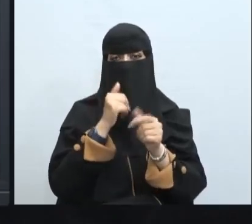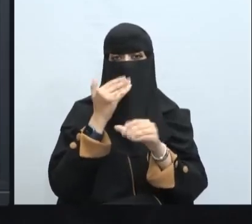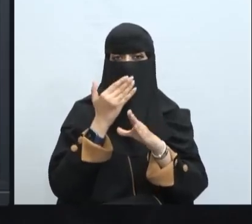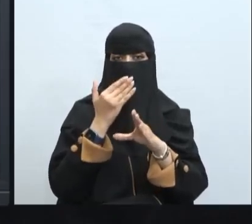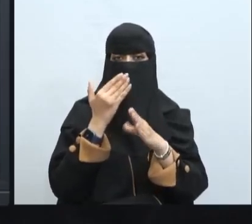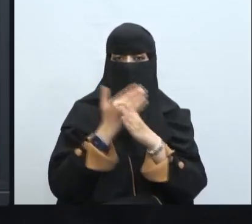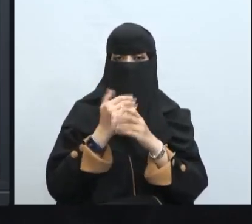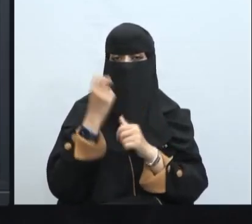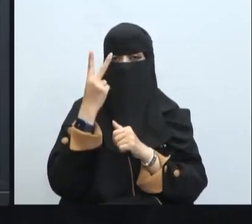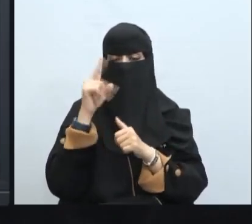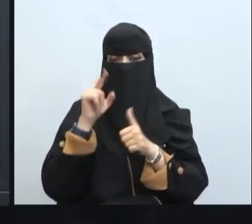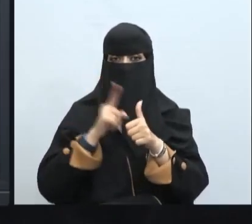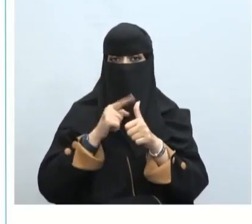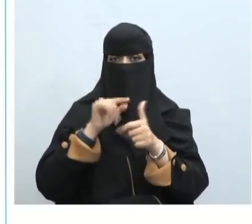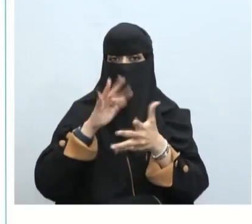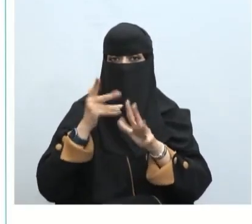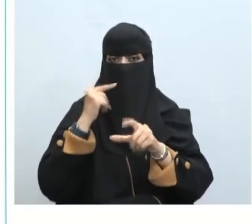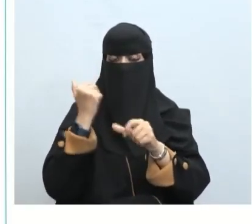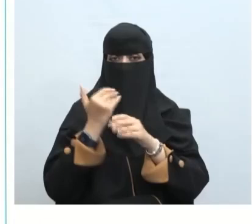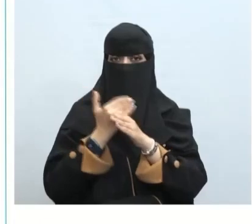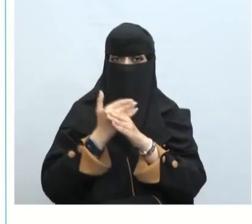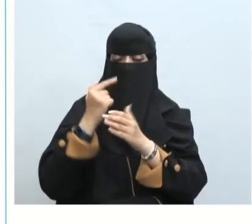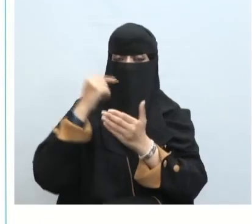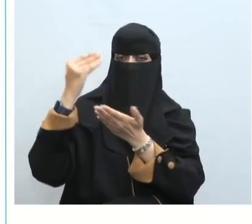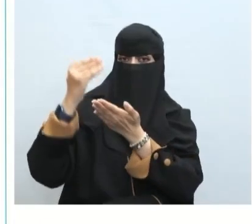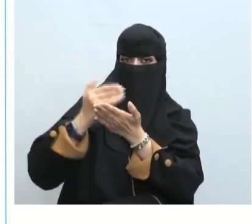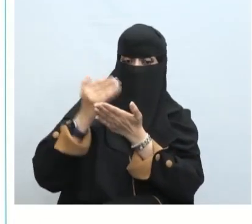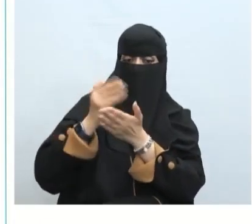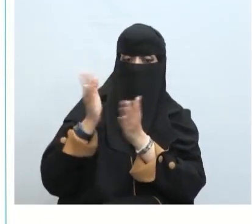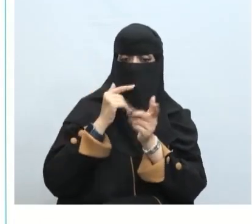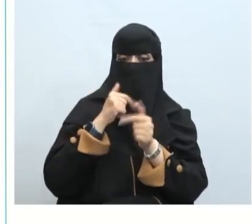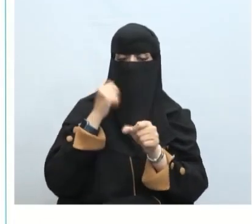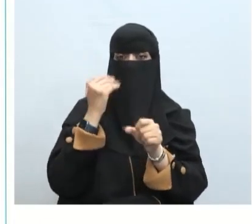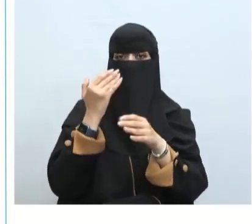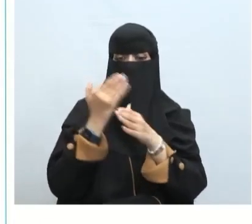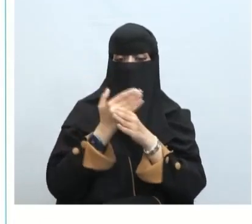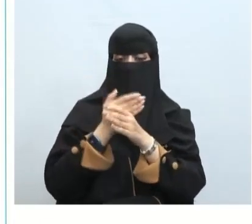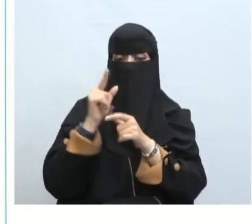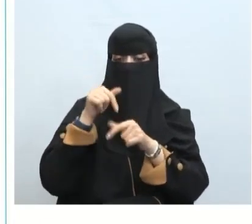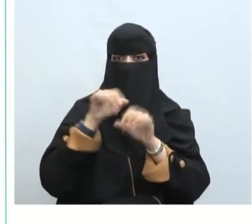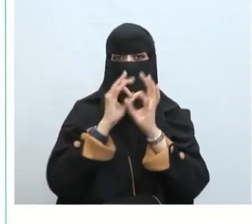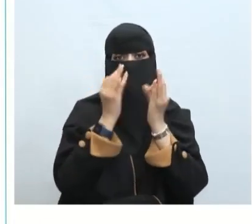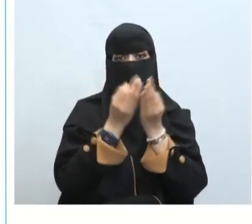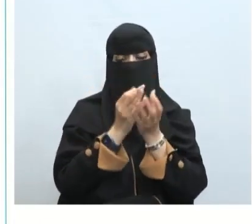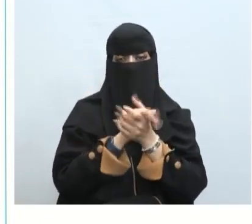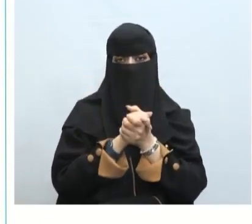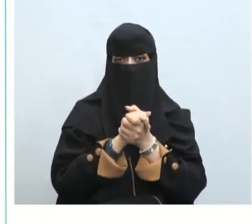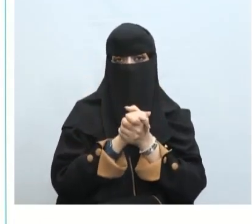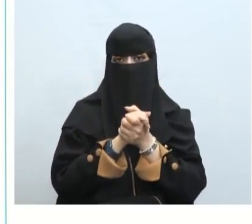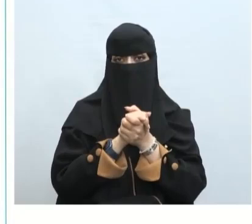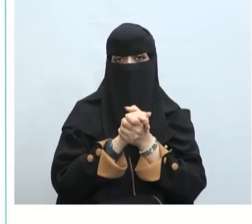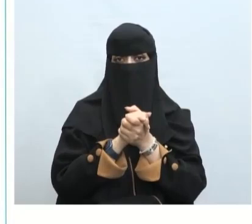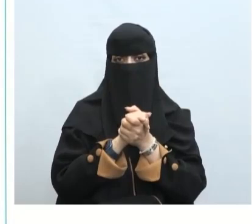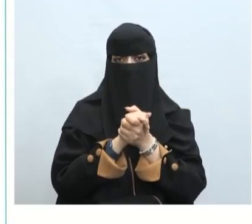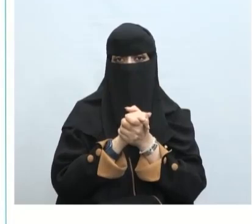اما اسباب اقتصاديه او اسباب اجتماعيه